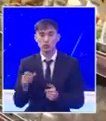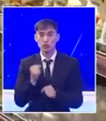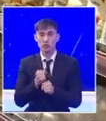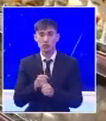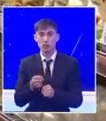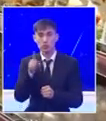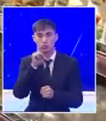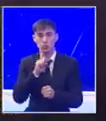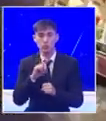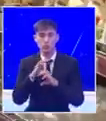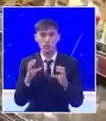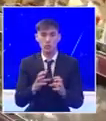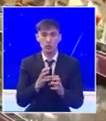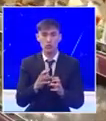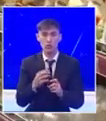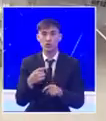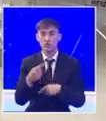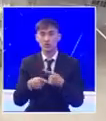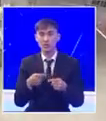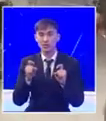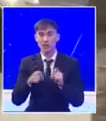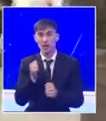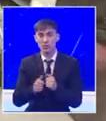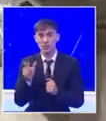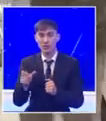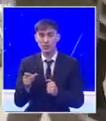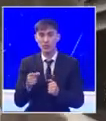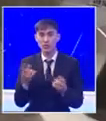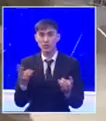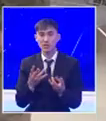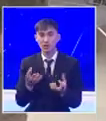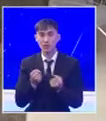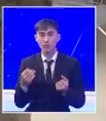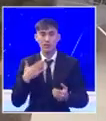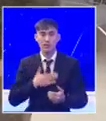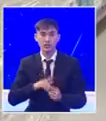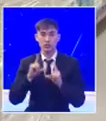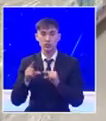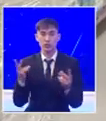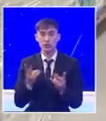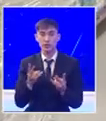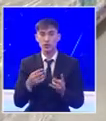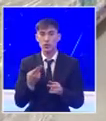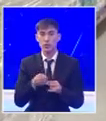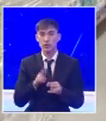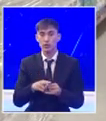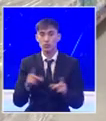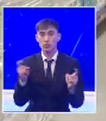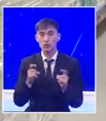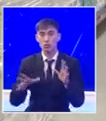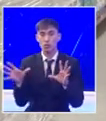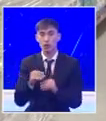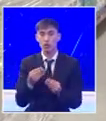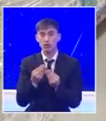жақсы жағдай мен қамқорлық. Сол арқылы келген әрбір адам бұл жерден керегін тауып, риза болып кетуі керек. Сонымен қатар супермаркеттің